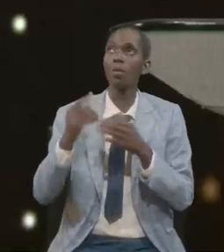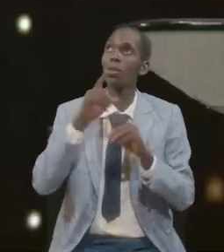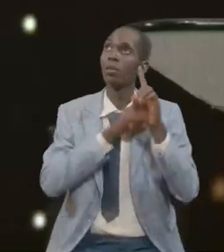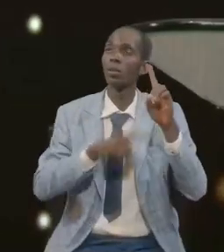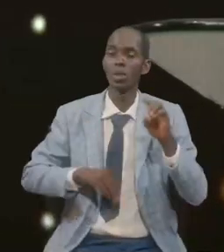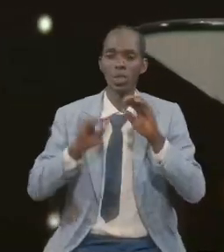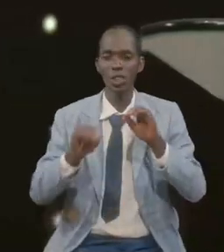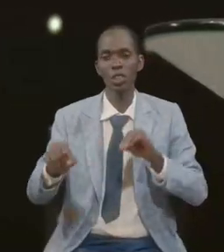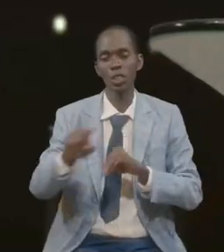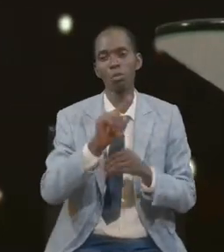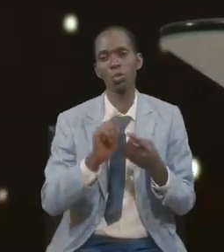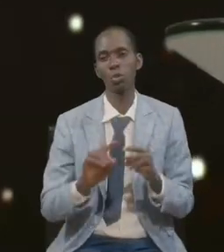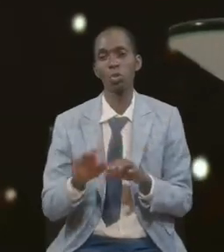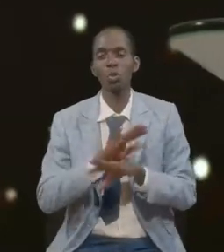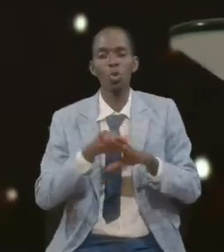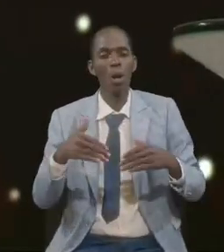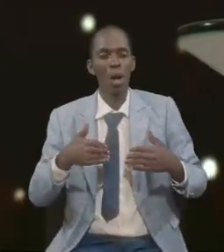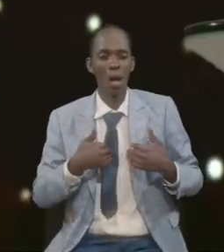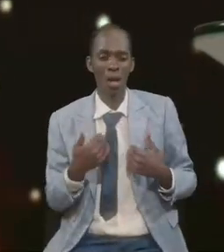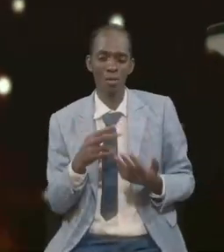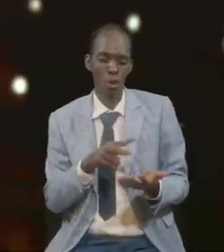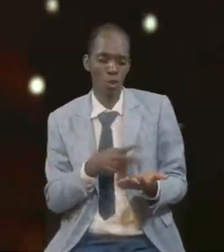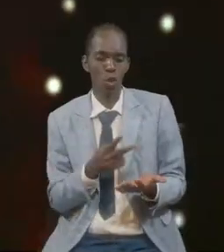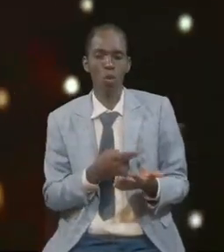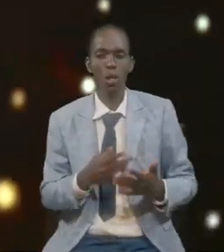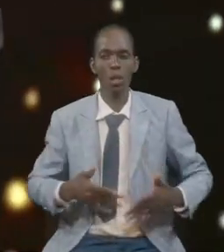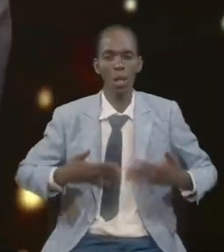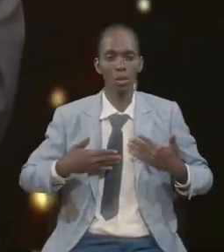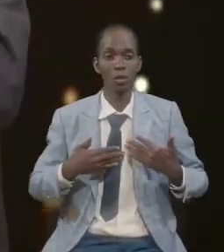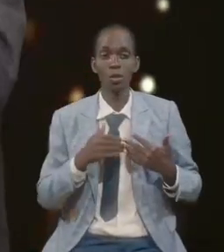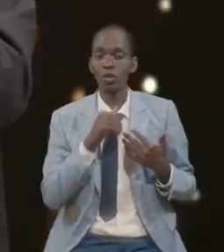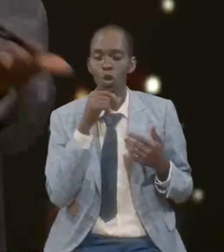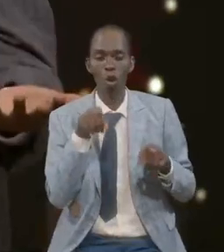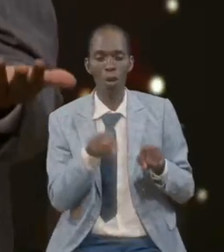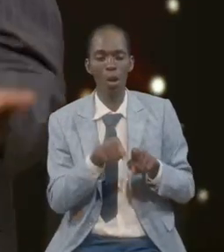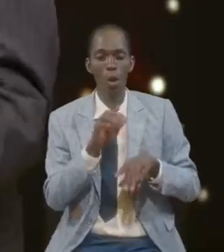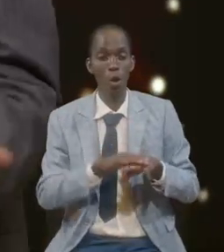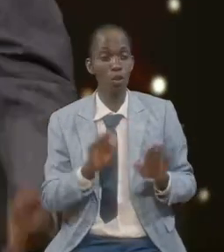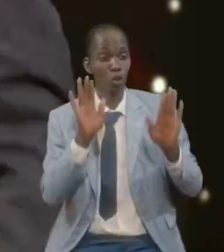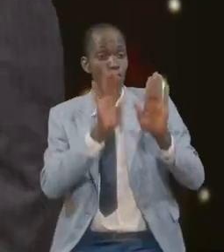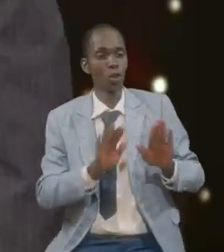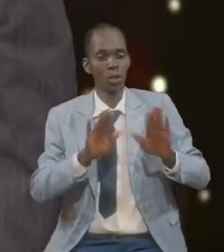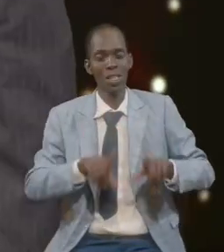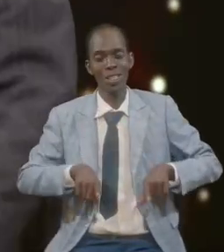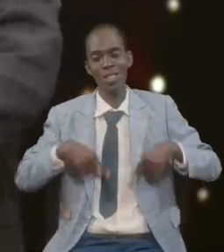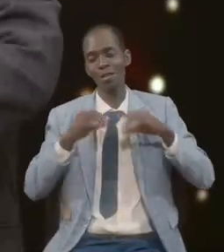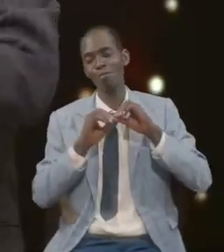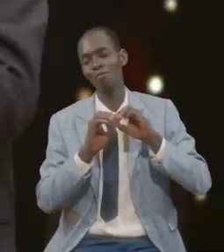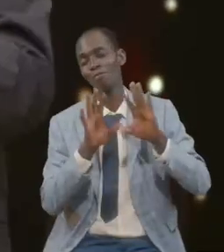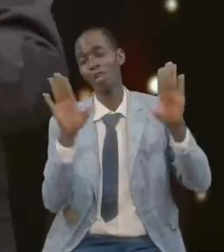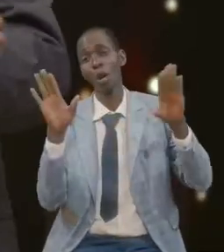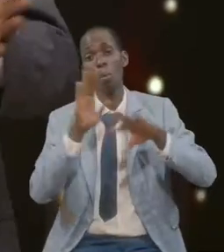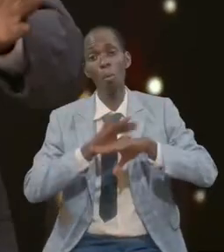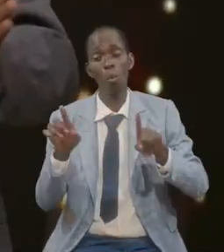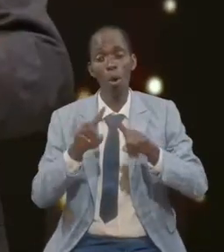faire. Ils n'ont pas une double vie. Ils ne vivent pas le dimanche comme il y a